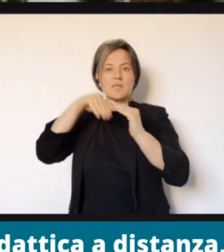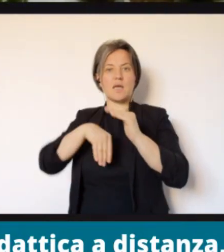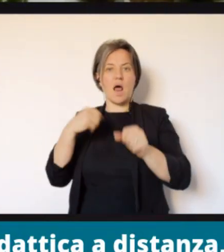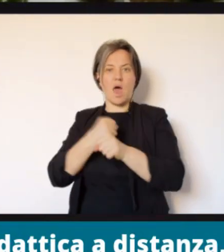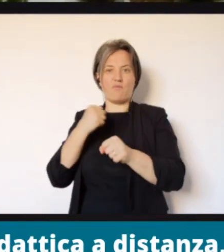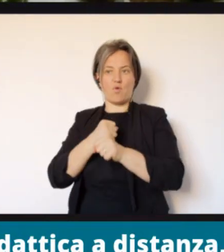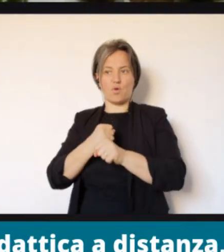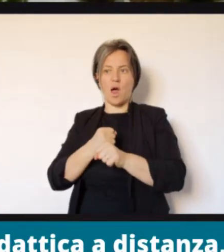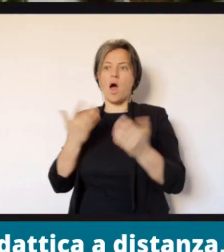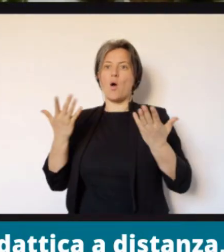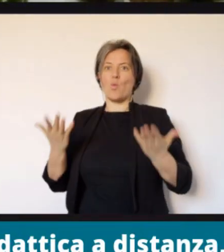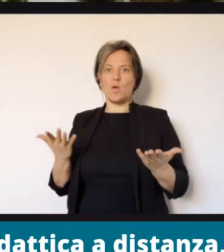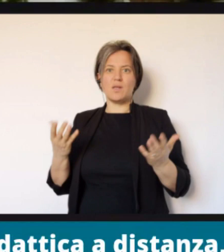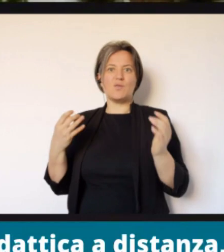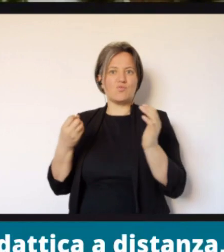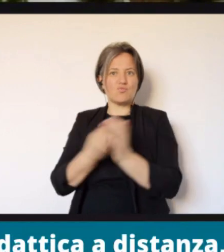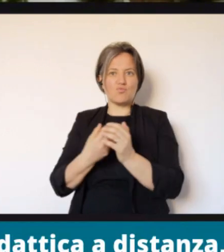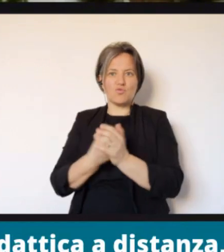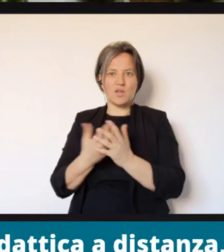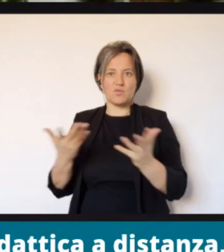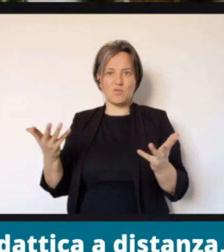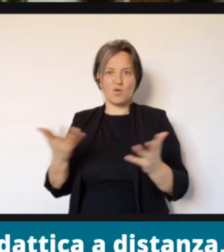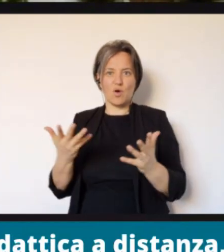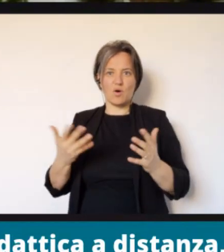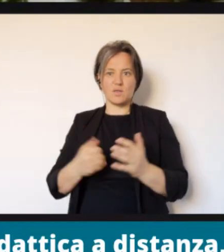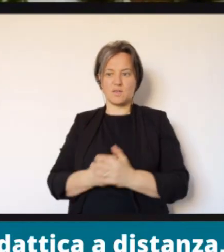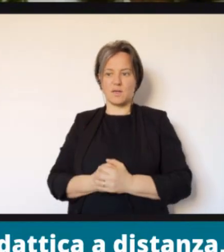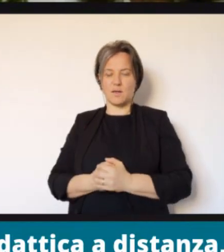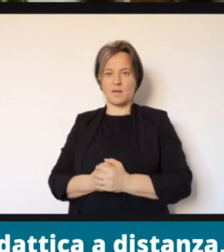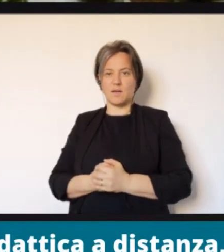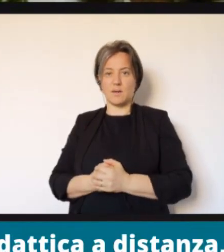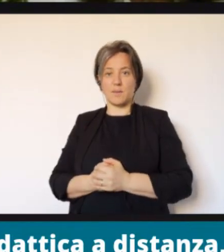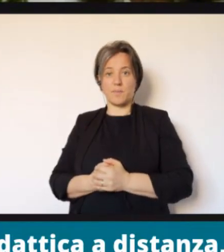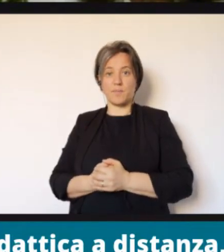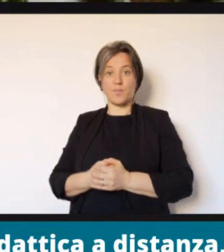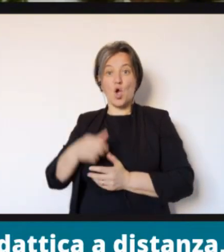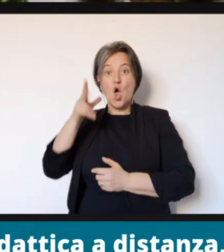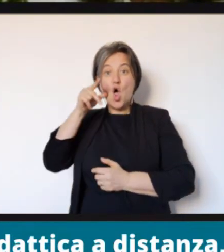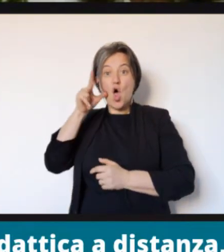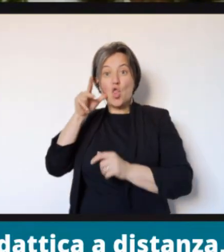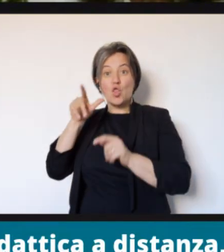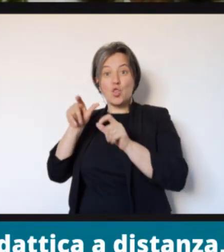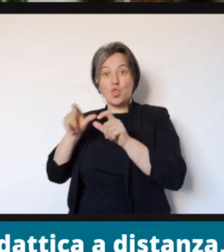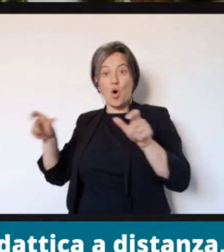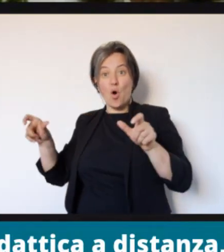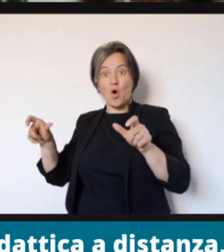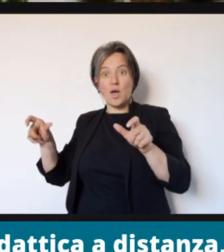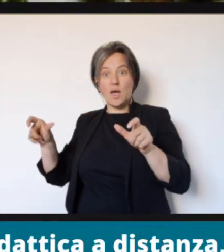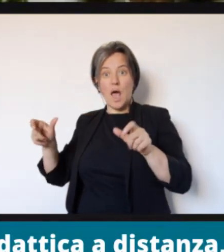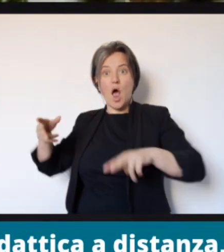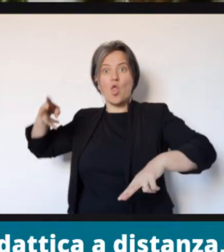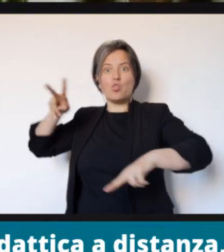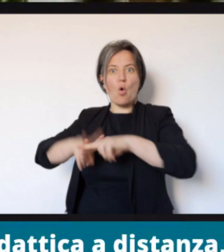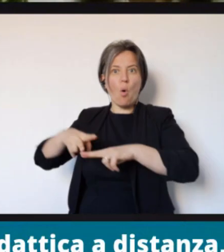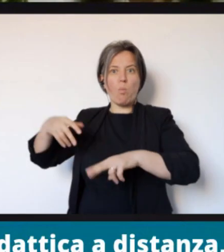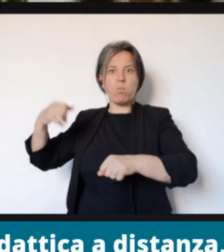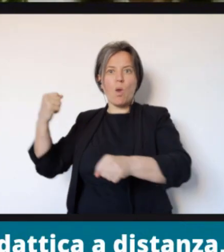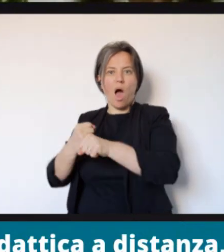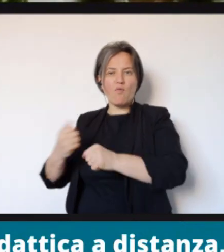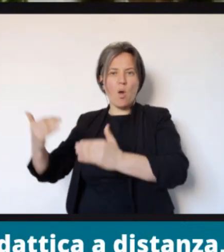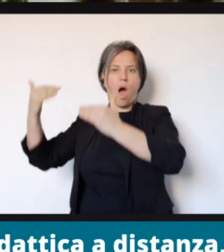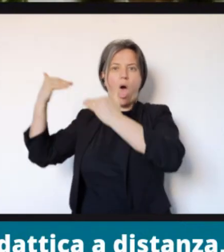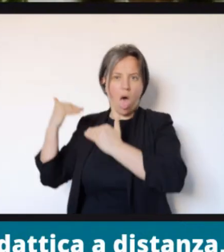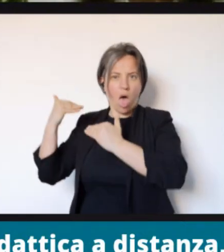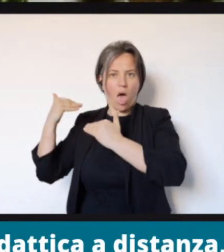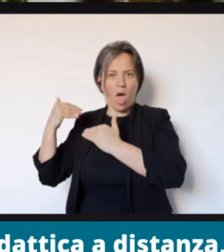successo? È successo che lo smart working ha schiacciato le donne sul doppio carico